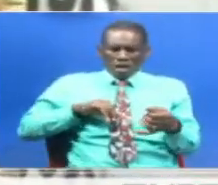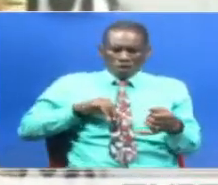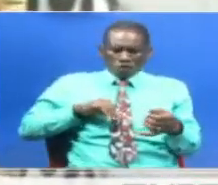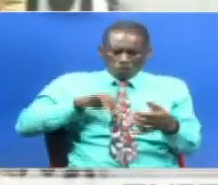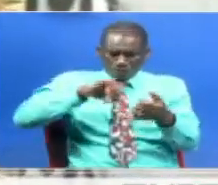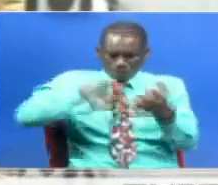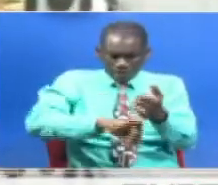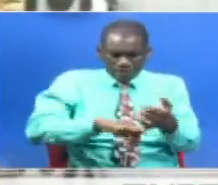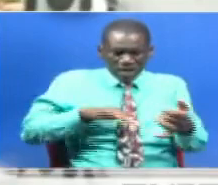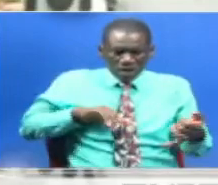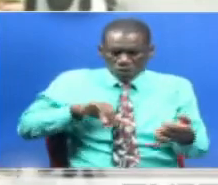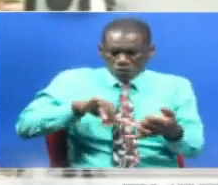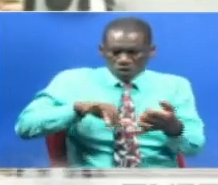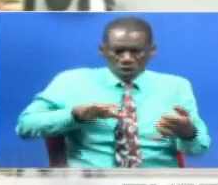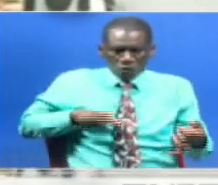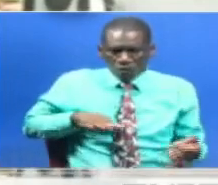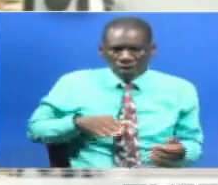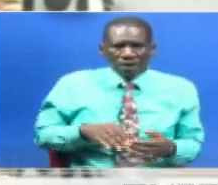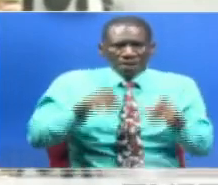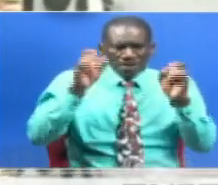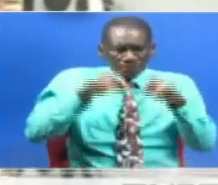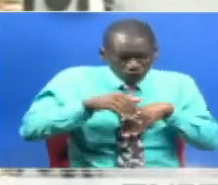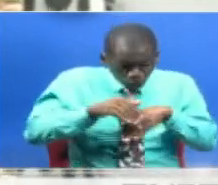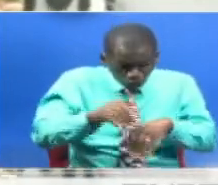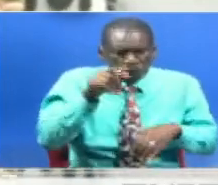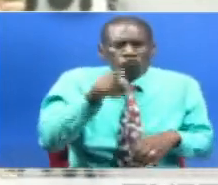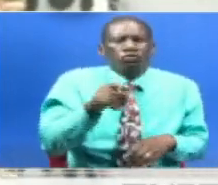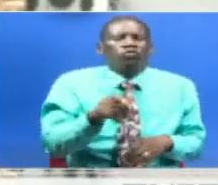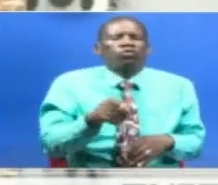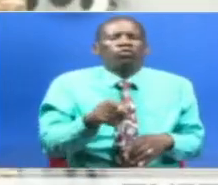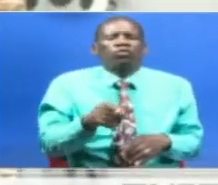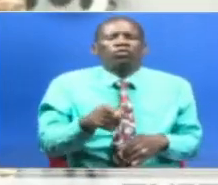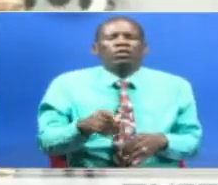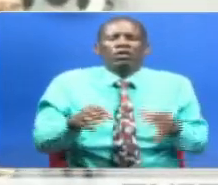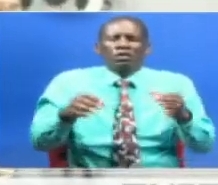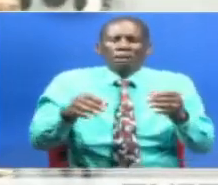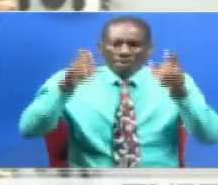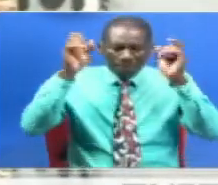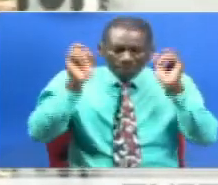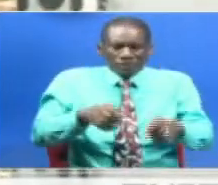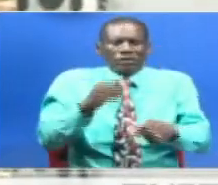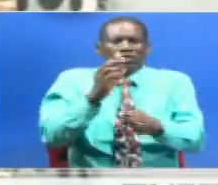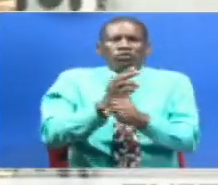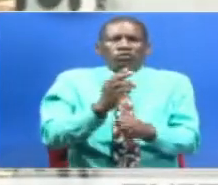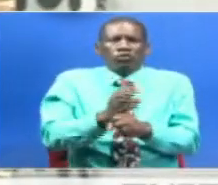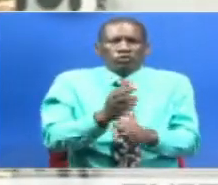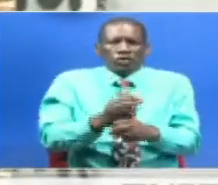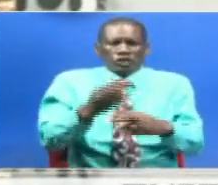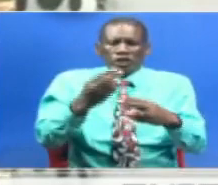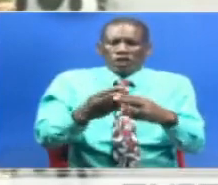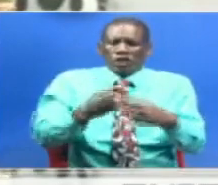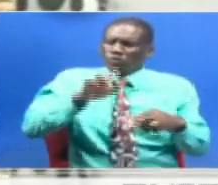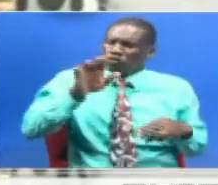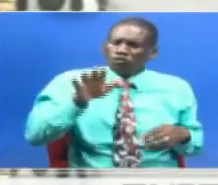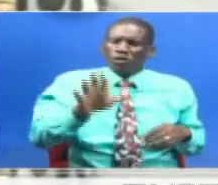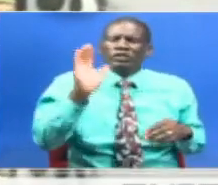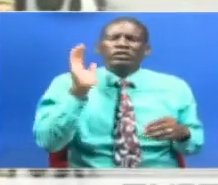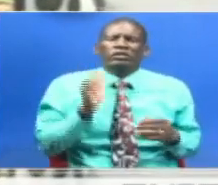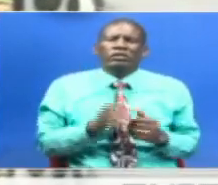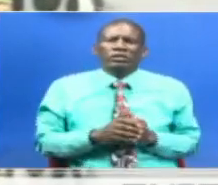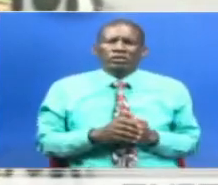lazima afuate nyayo zako. Sasa naona kwamba ni lazima atumie jina lako